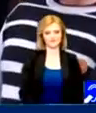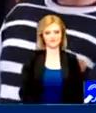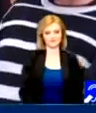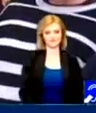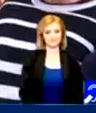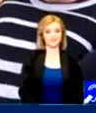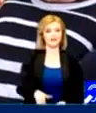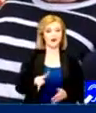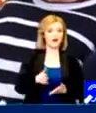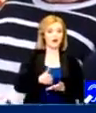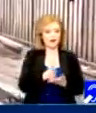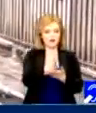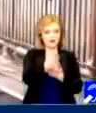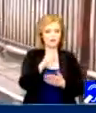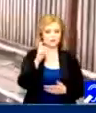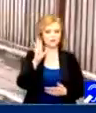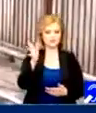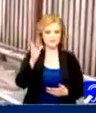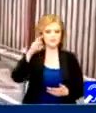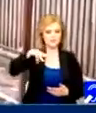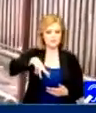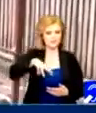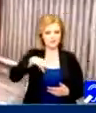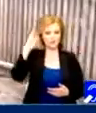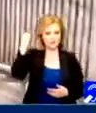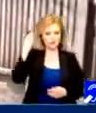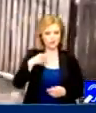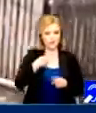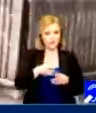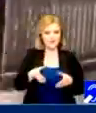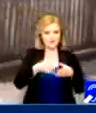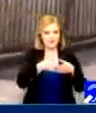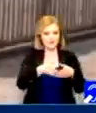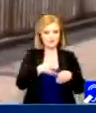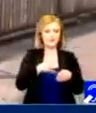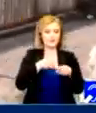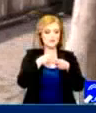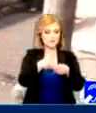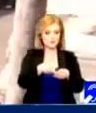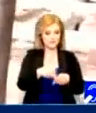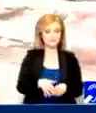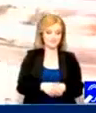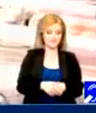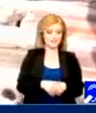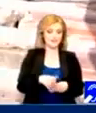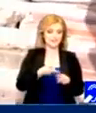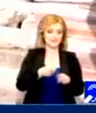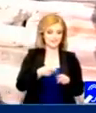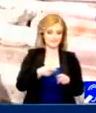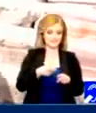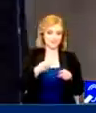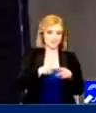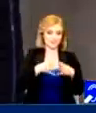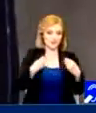După ce a parcurs 150 de kilometri prin Republica Moldova, caravana carabinierilor a ajuns și la familia Maxian din raionul Șoldănești.